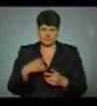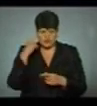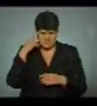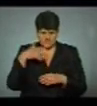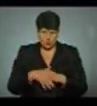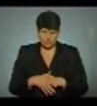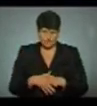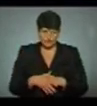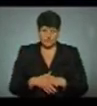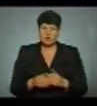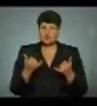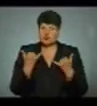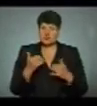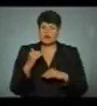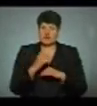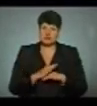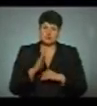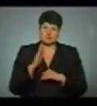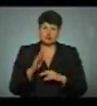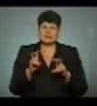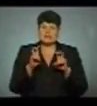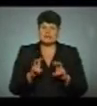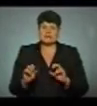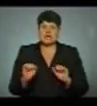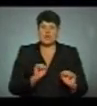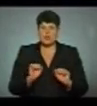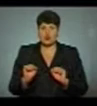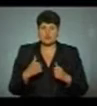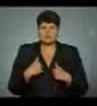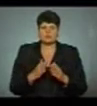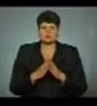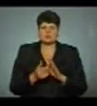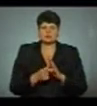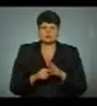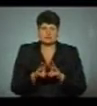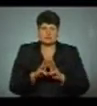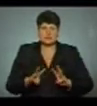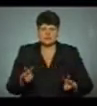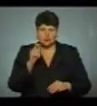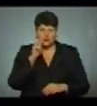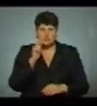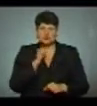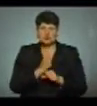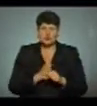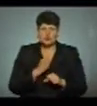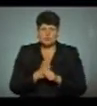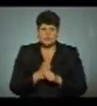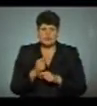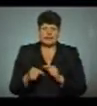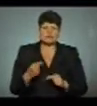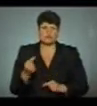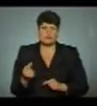свідомості. Сьогодні ввечері відбудеться засідання уряду. Я закликаю Кабінет міністрів України зробити